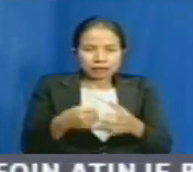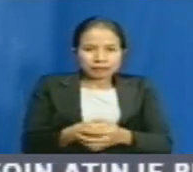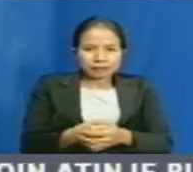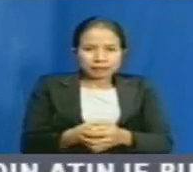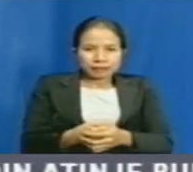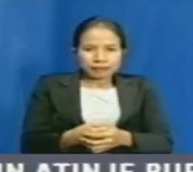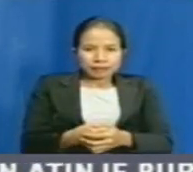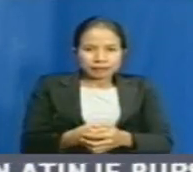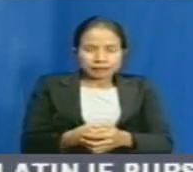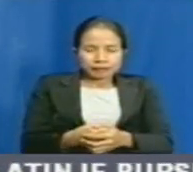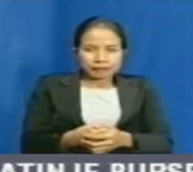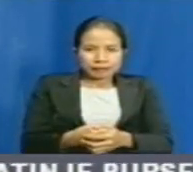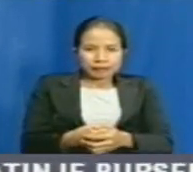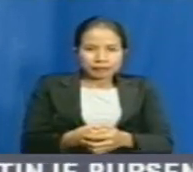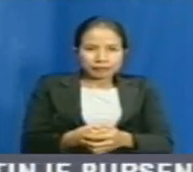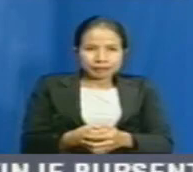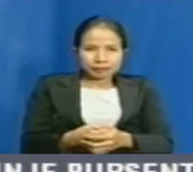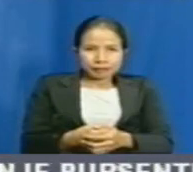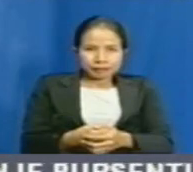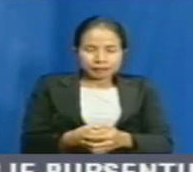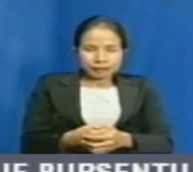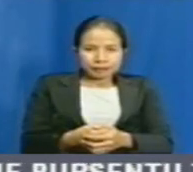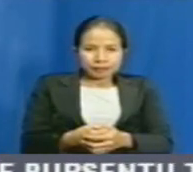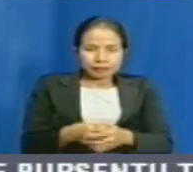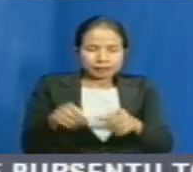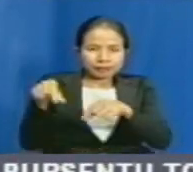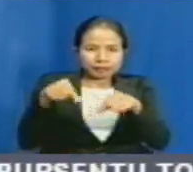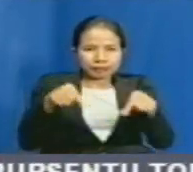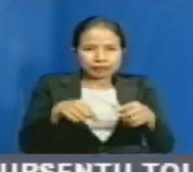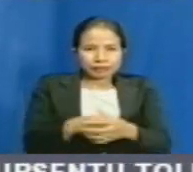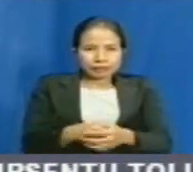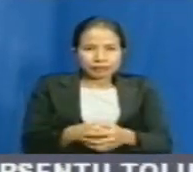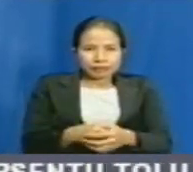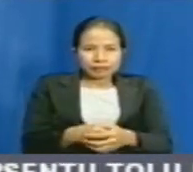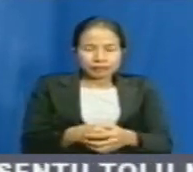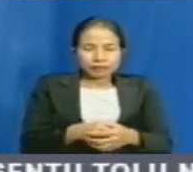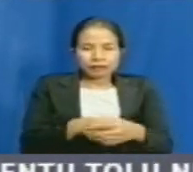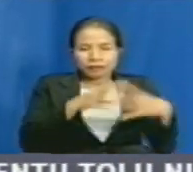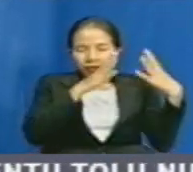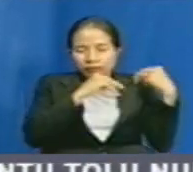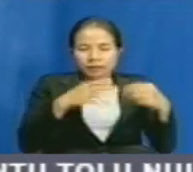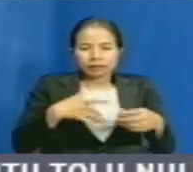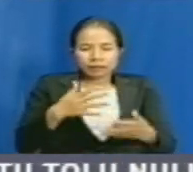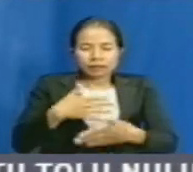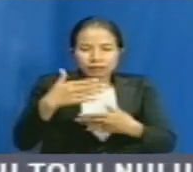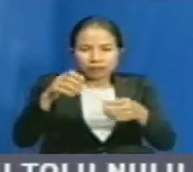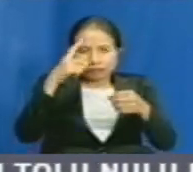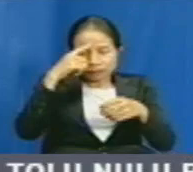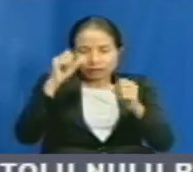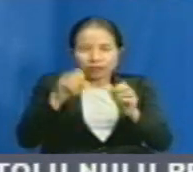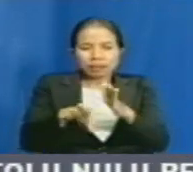darmatan umat total umahira tolu Tiara Meleda Costa deficiente expressa sentimento contente tamo bele retan uma